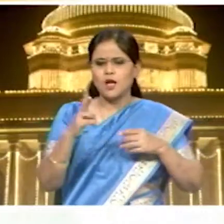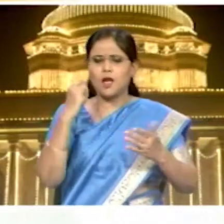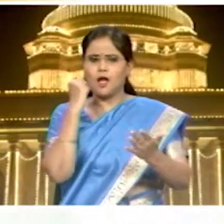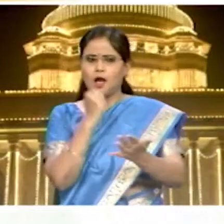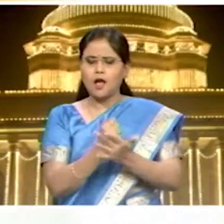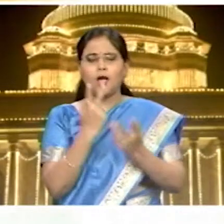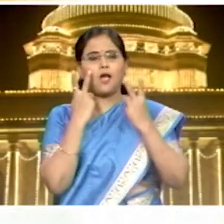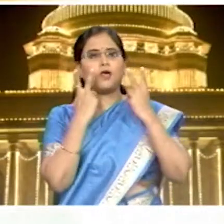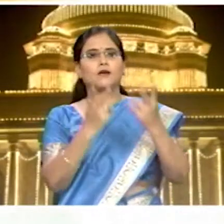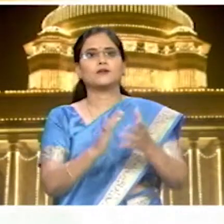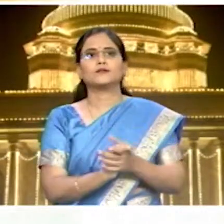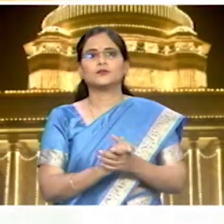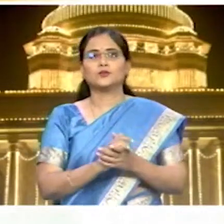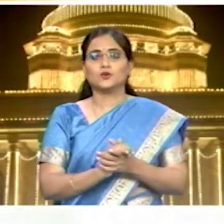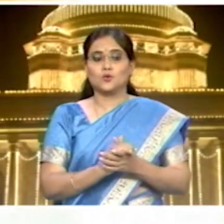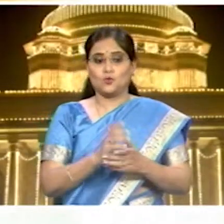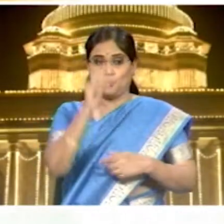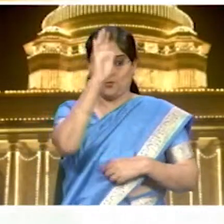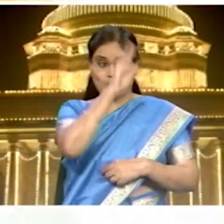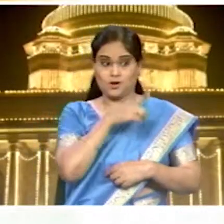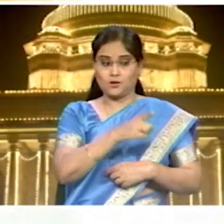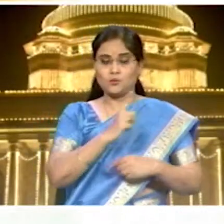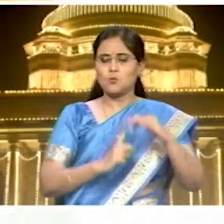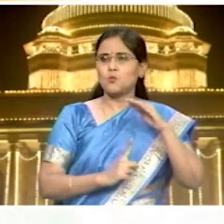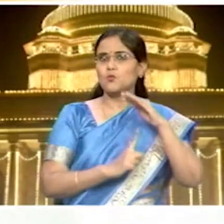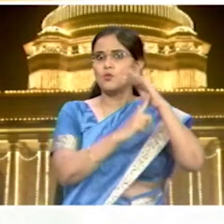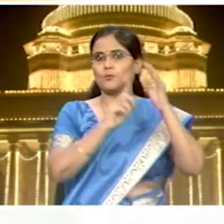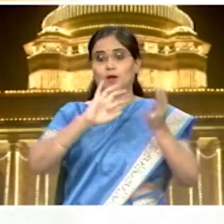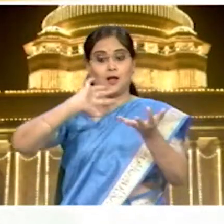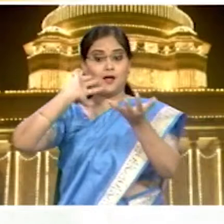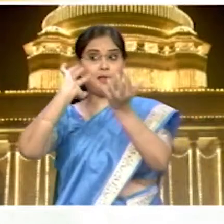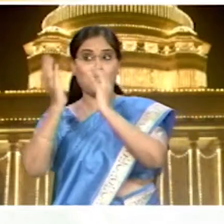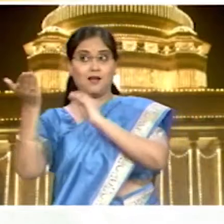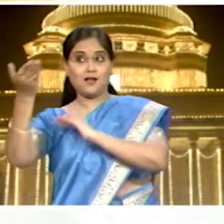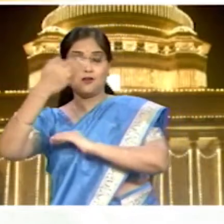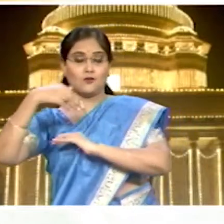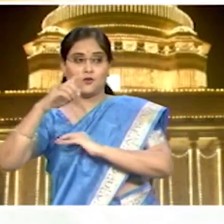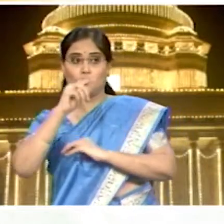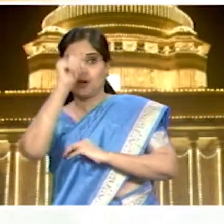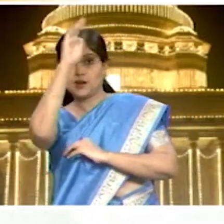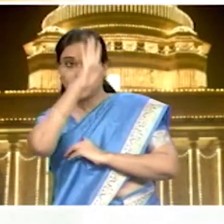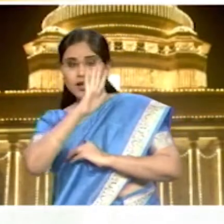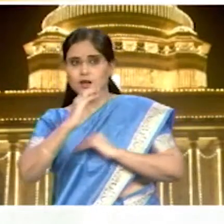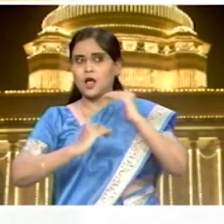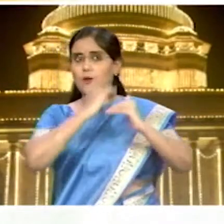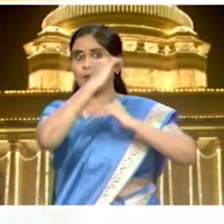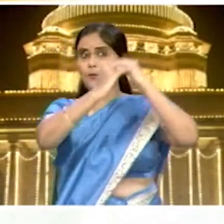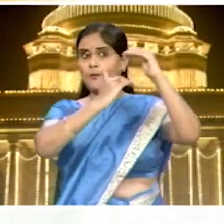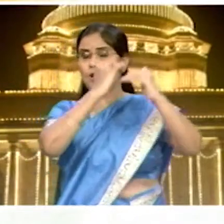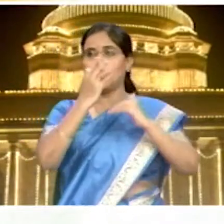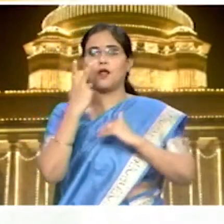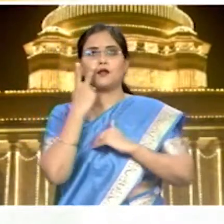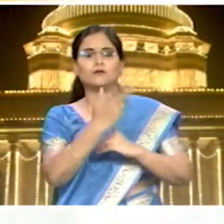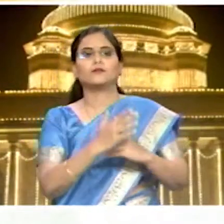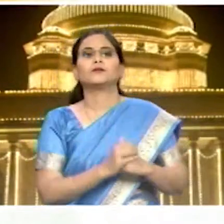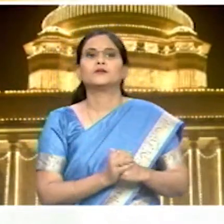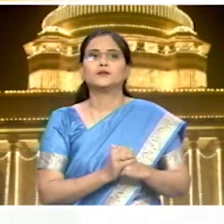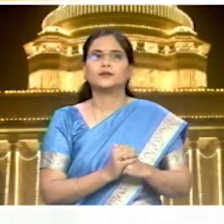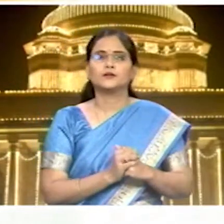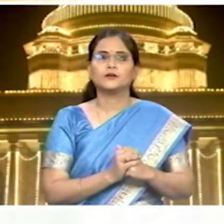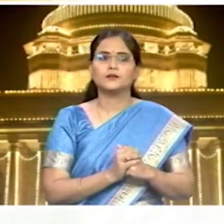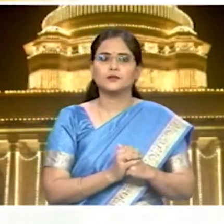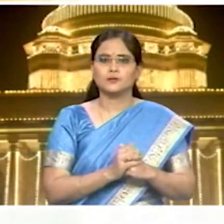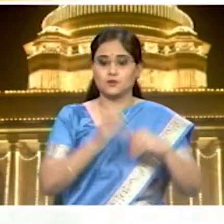बदलाव विश्व समुदाय में भारत की प्रतिष्ठा में भी दिखाई दे रहा है। भारत के